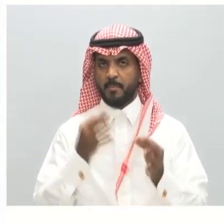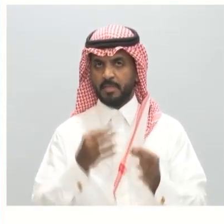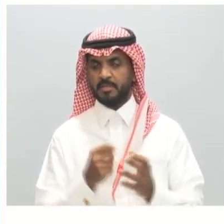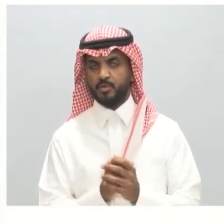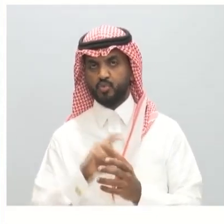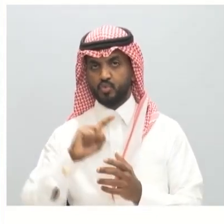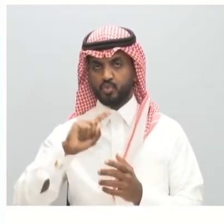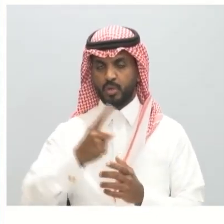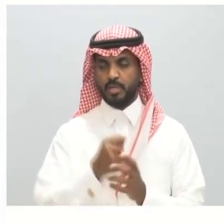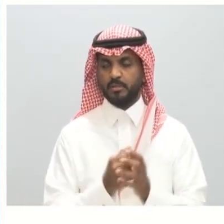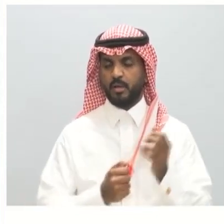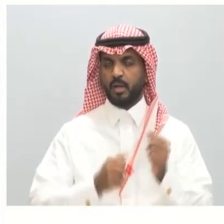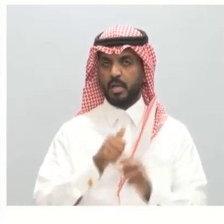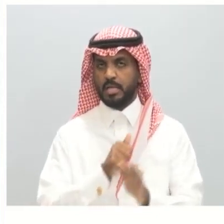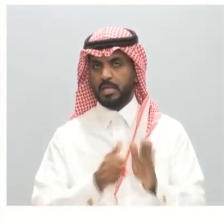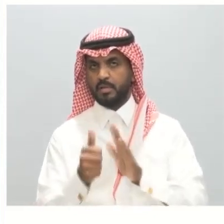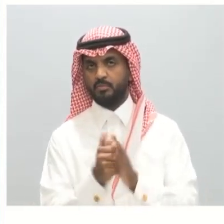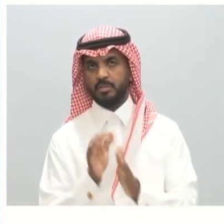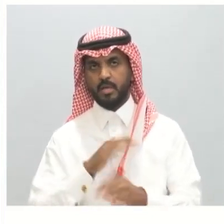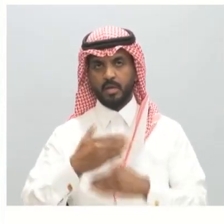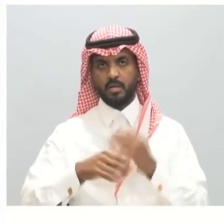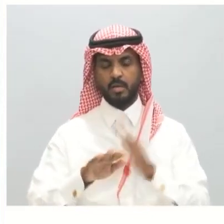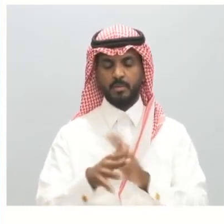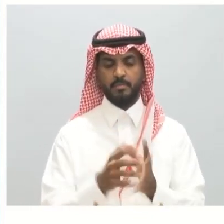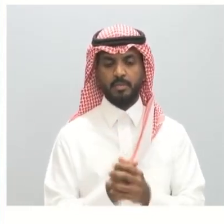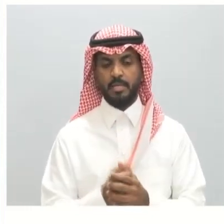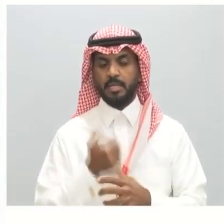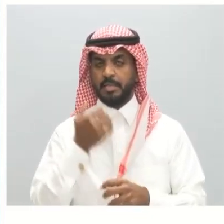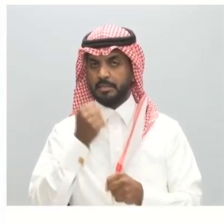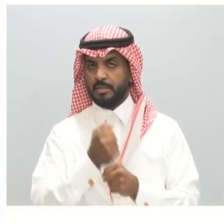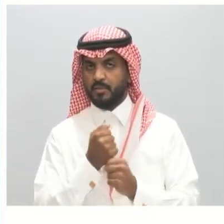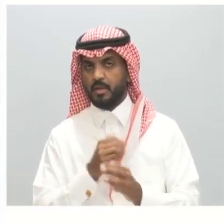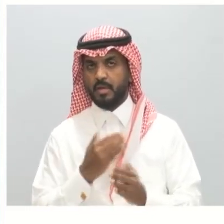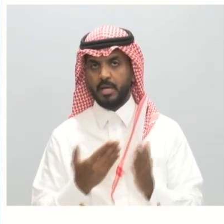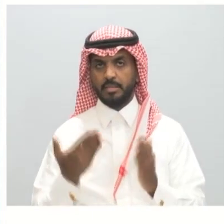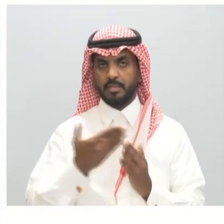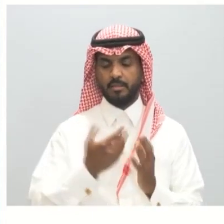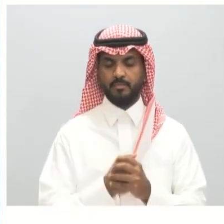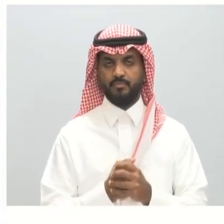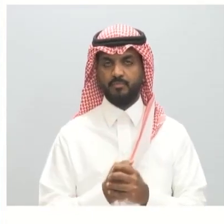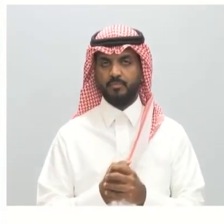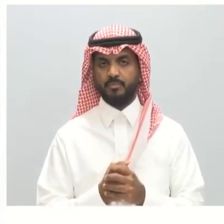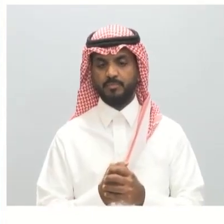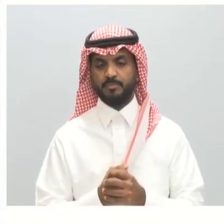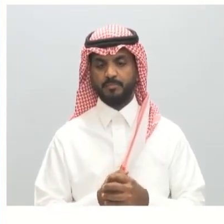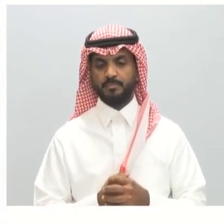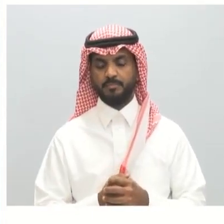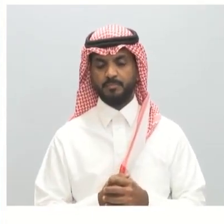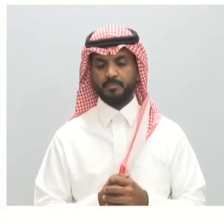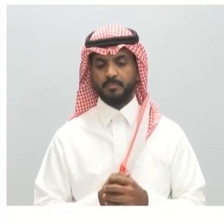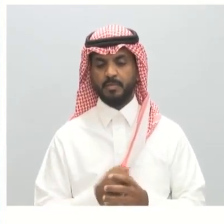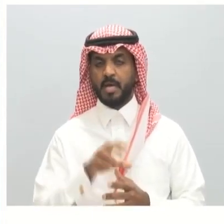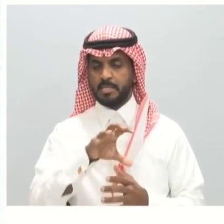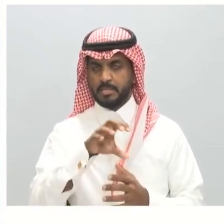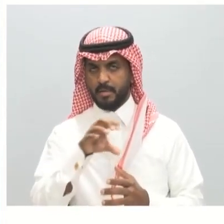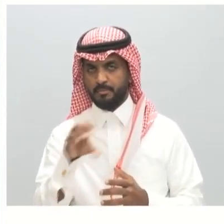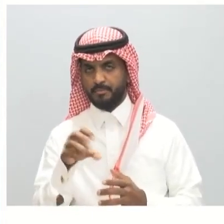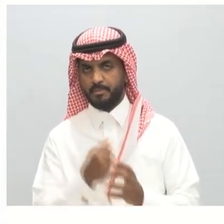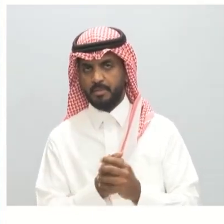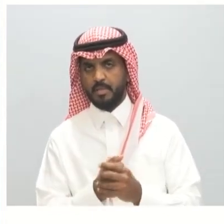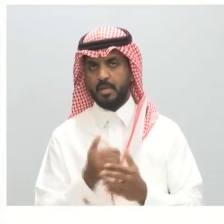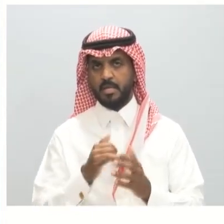القياده ثم تحركنا الى الامام لبنت الانتظار حتى من فئه لبنات التحكم اسحب لبنه الانتظار